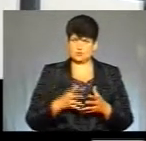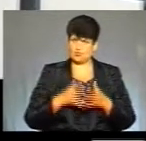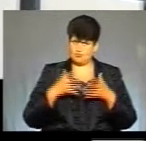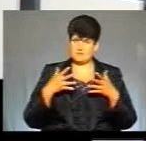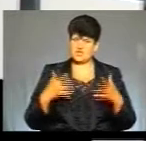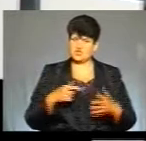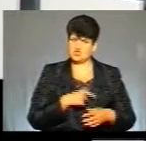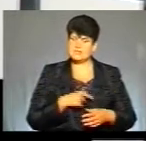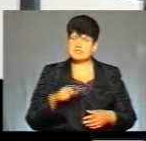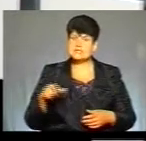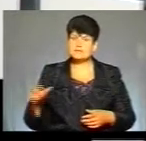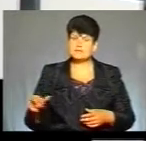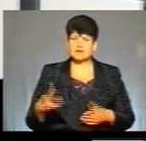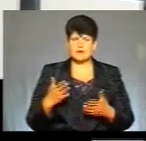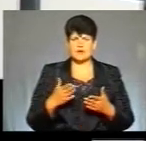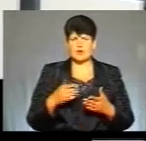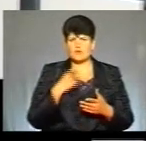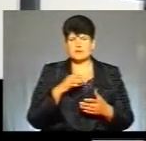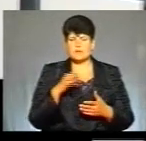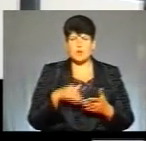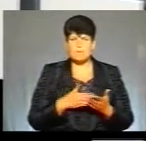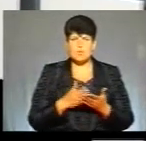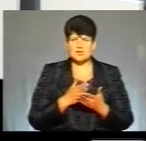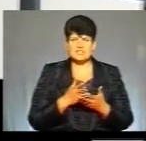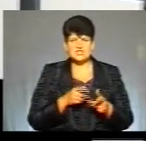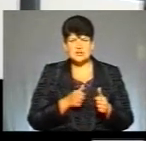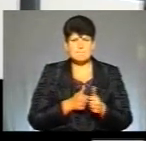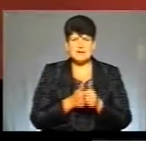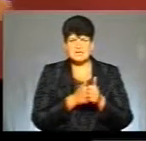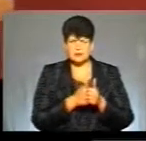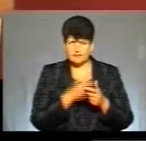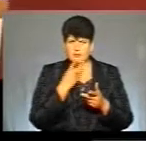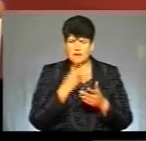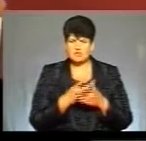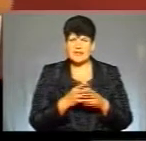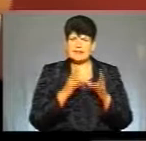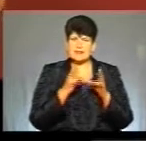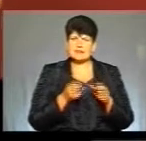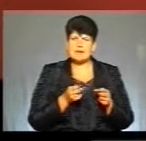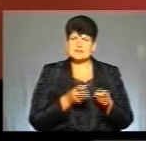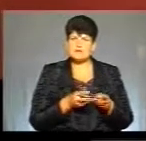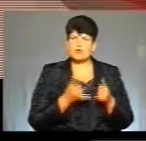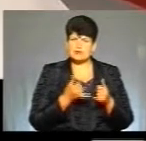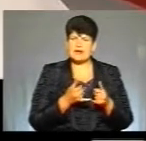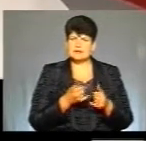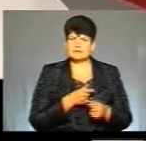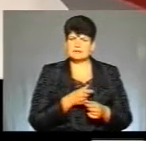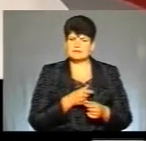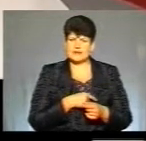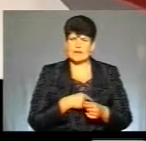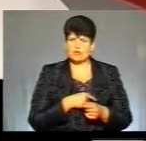про політичні переслідування, тобто, чи бачите ви тут якусь хоч небезпеку для депутатів після прийняття